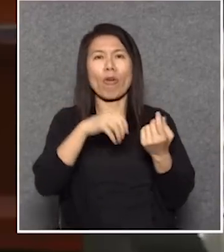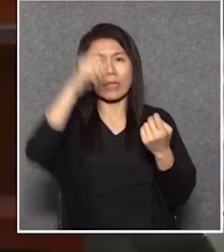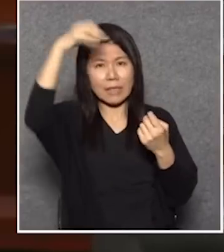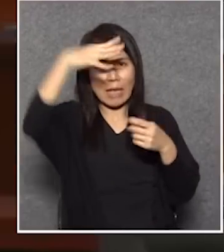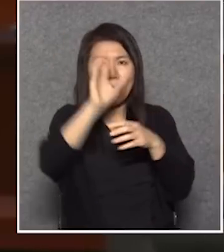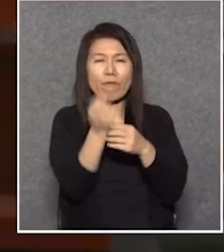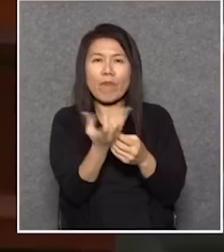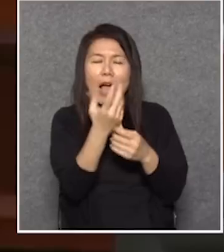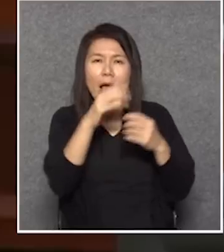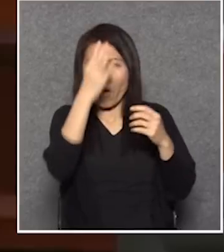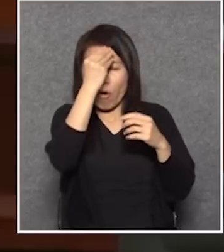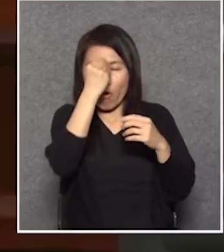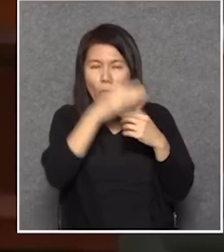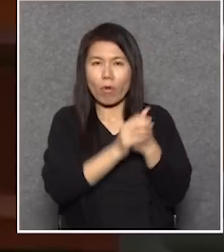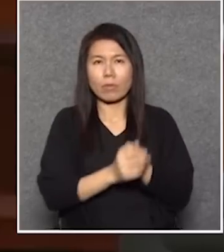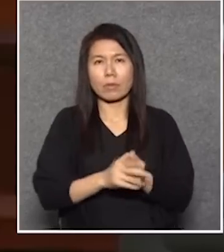咪？即係。